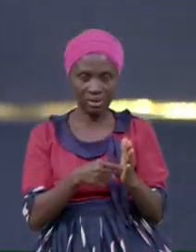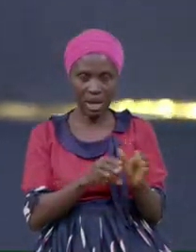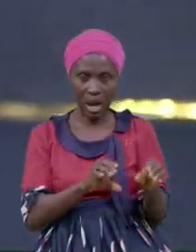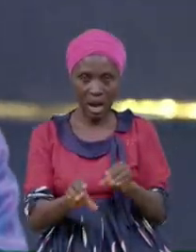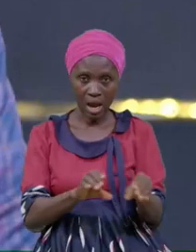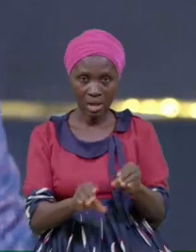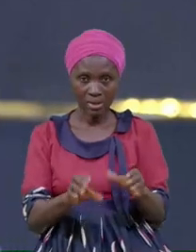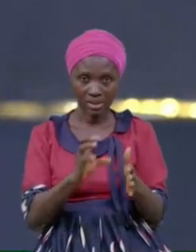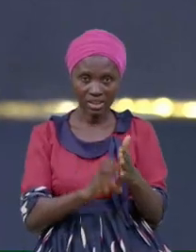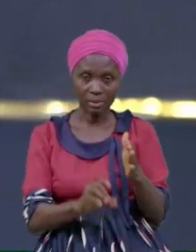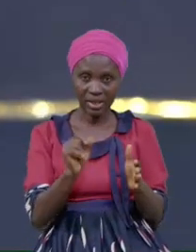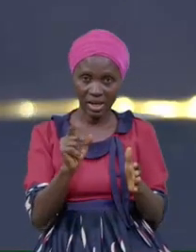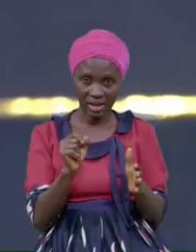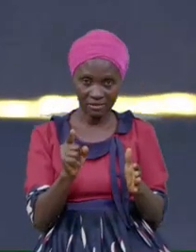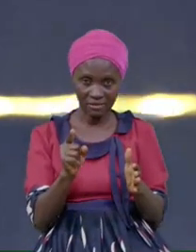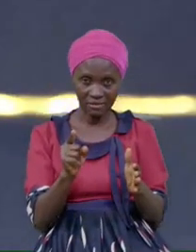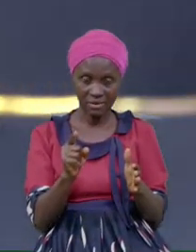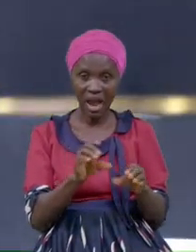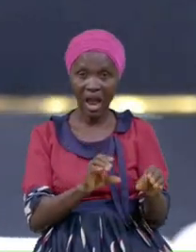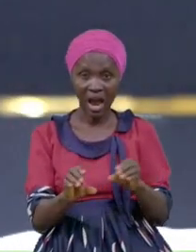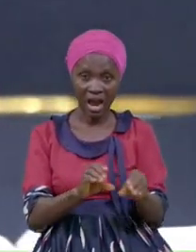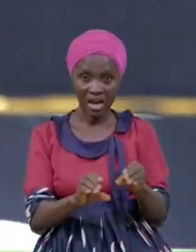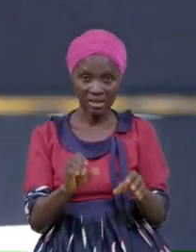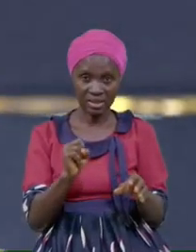Acte 11, 23.